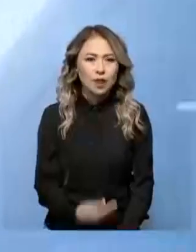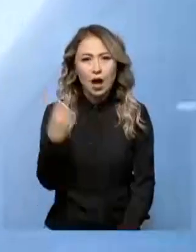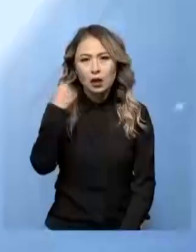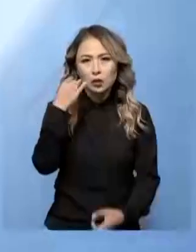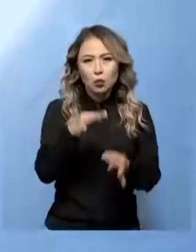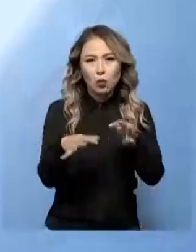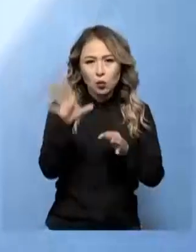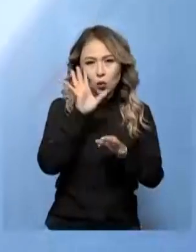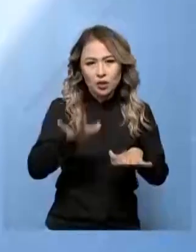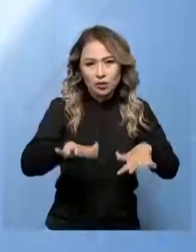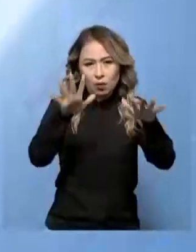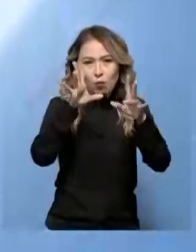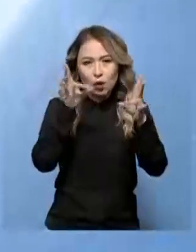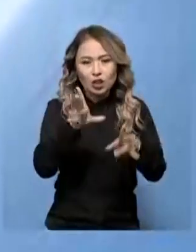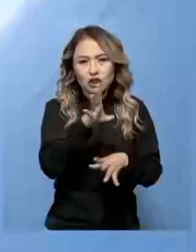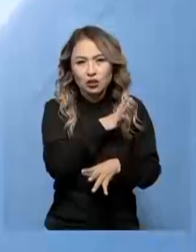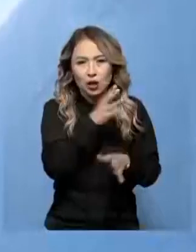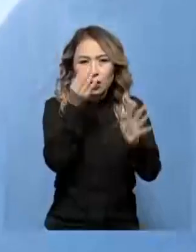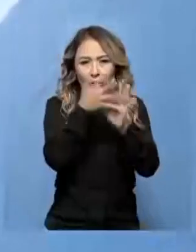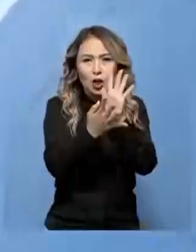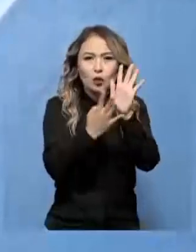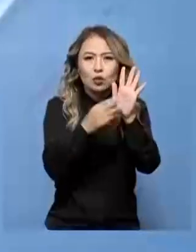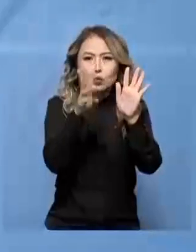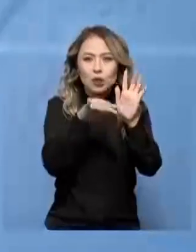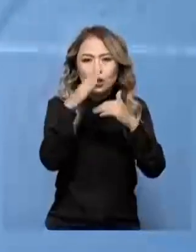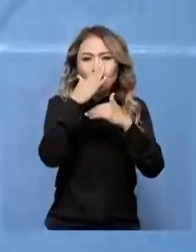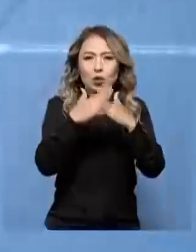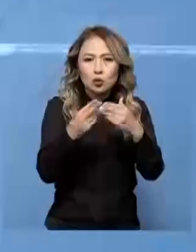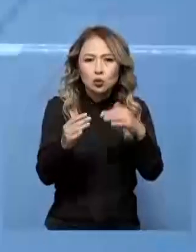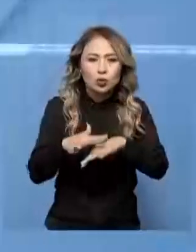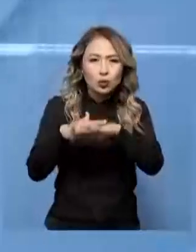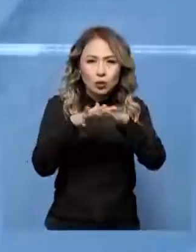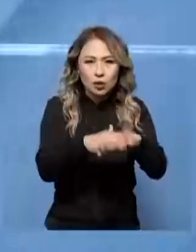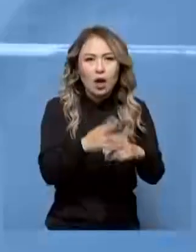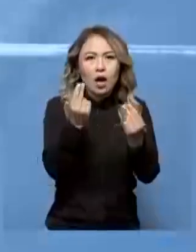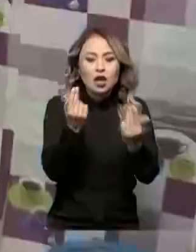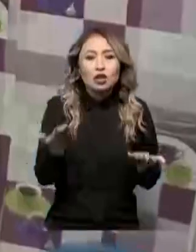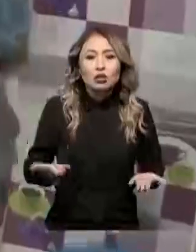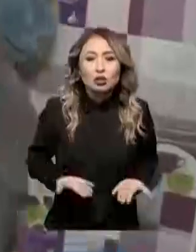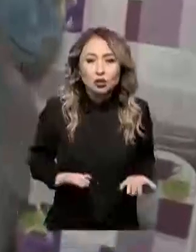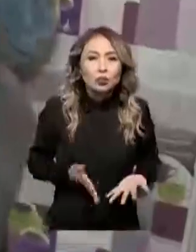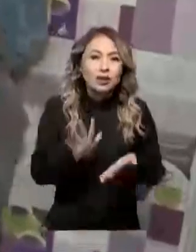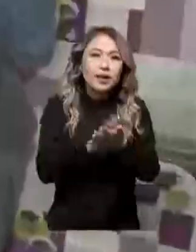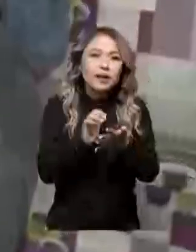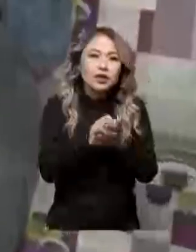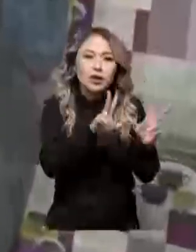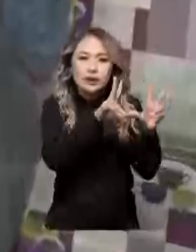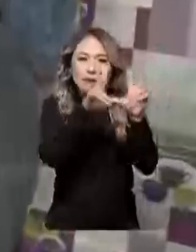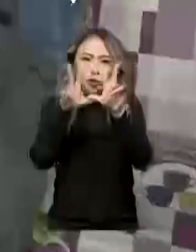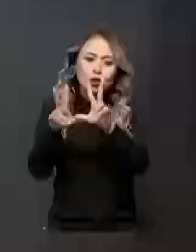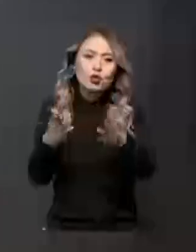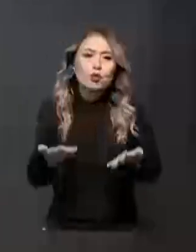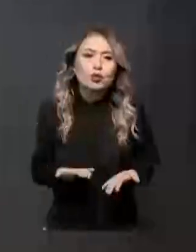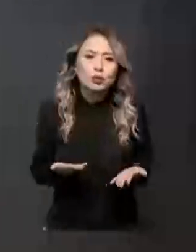Ақтөбе облысында су тасқынынан болған шығынды өтеуге 9 миллиардқа жоқ теңге бөлінді. Қаражат тұрғындардың бөлінген жиһаздары